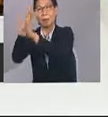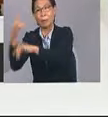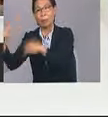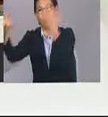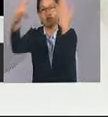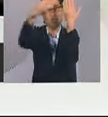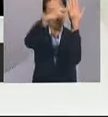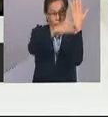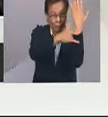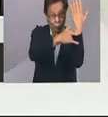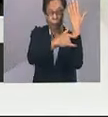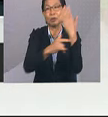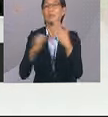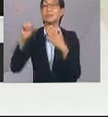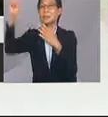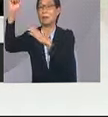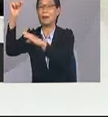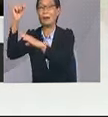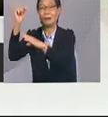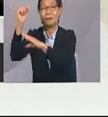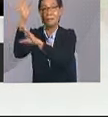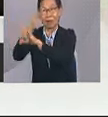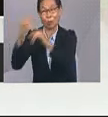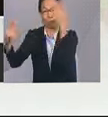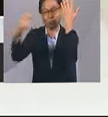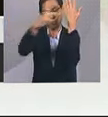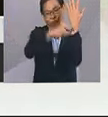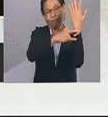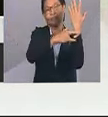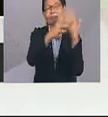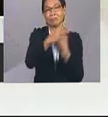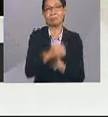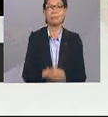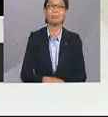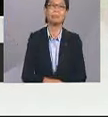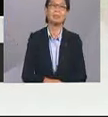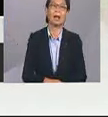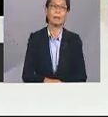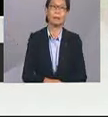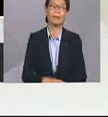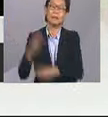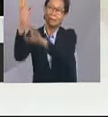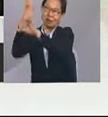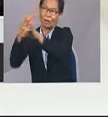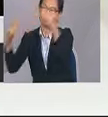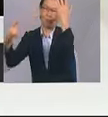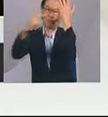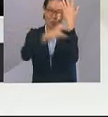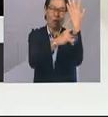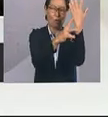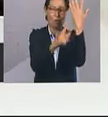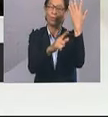Sabah, daripada Sabah ke Sarawak dan juga daripada Sarawak ke Kuala